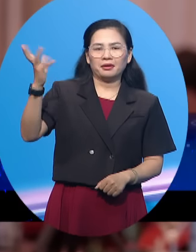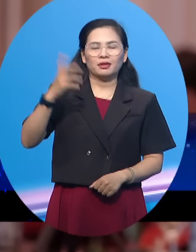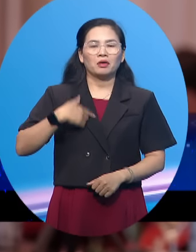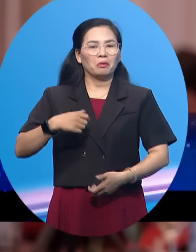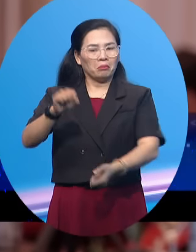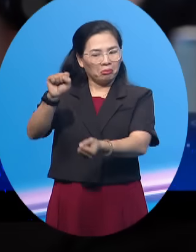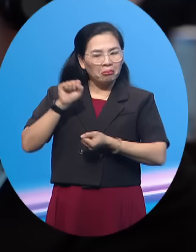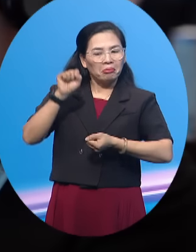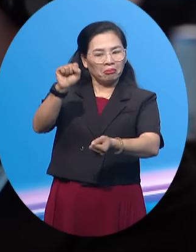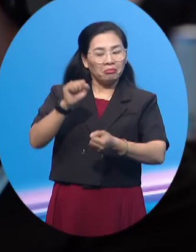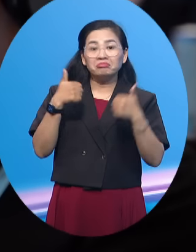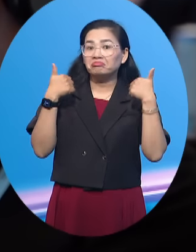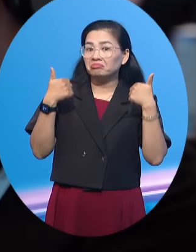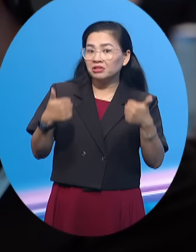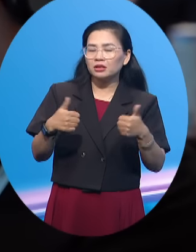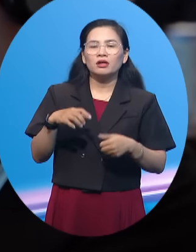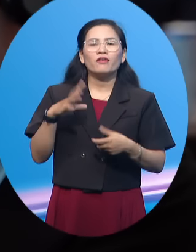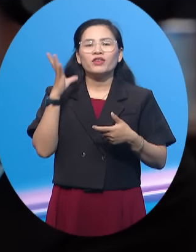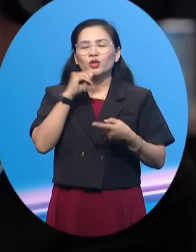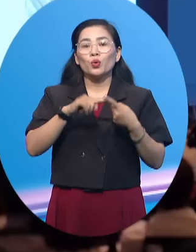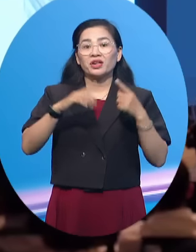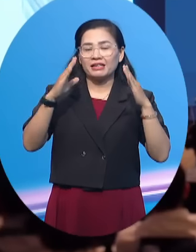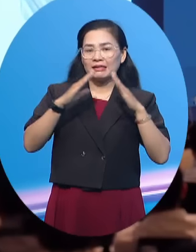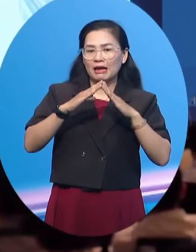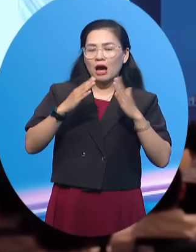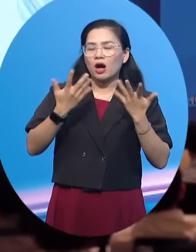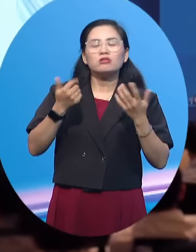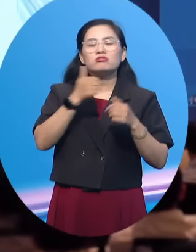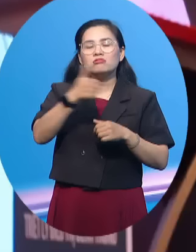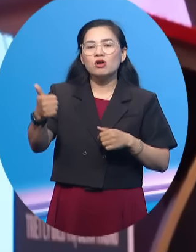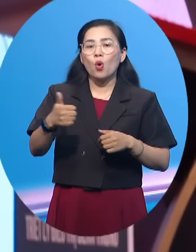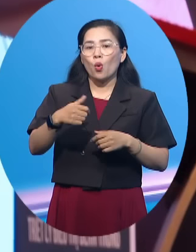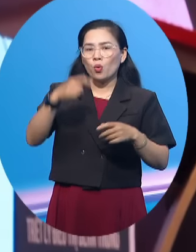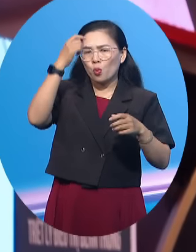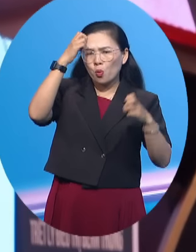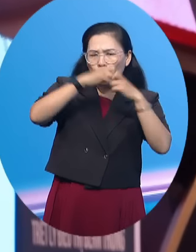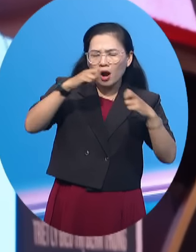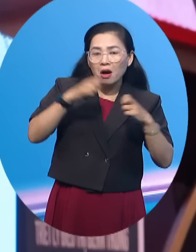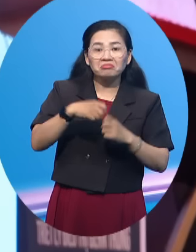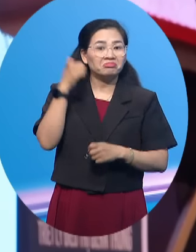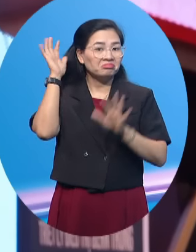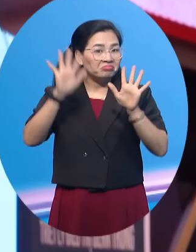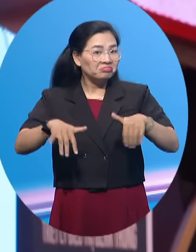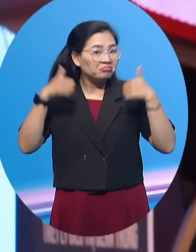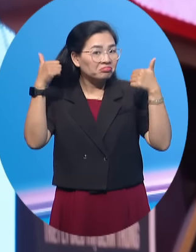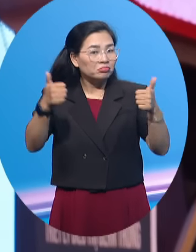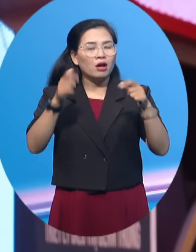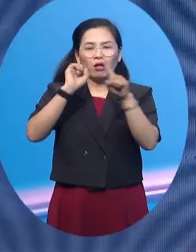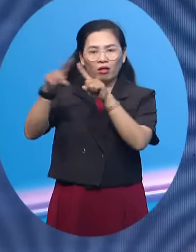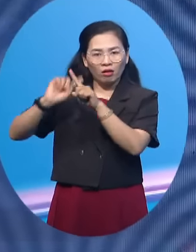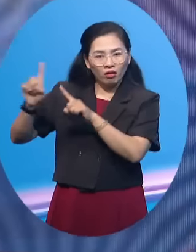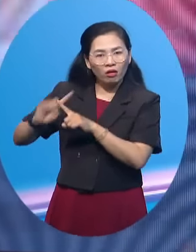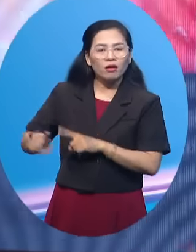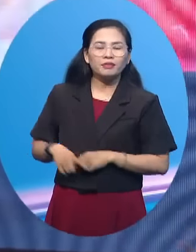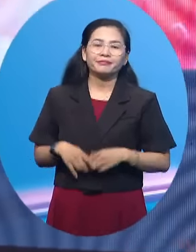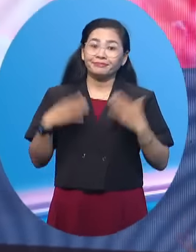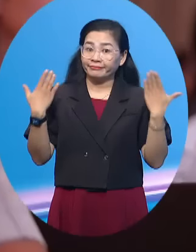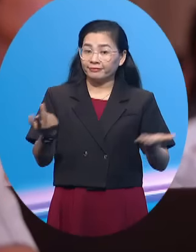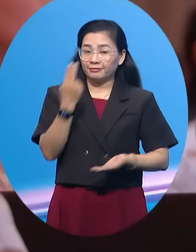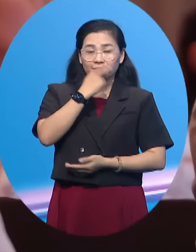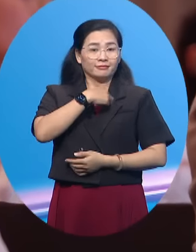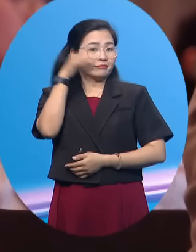danh với nhiều giải thưởng danh giá như giải nhà khoa học xuất sắc của IADR, giải Eminence của EFB. Lần này tại Việt